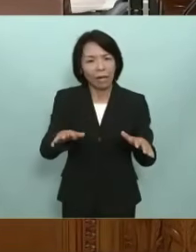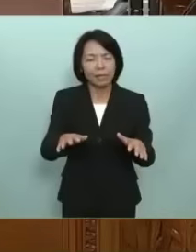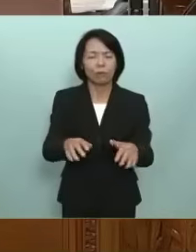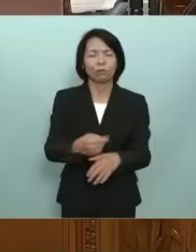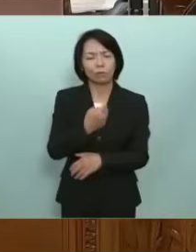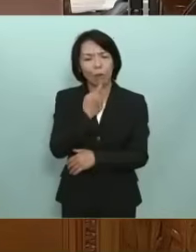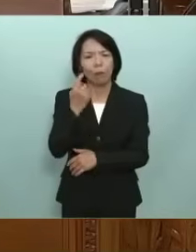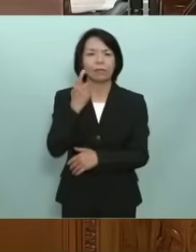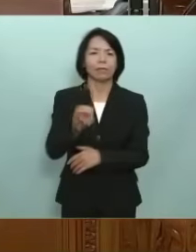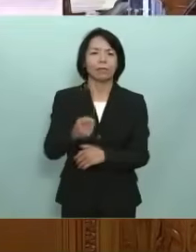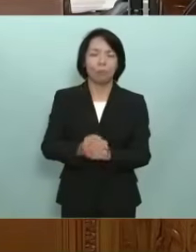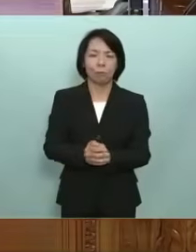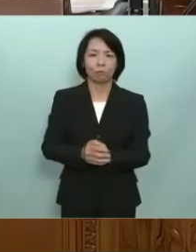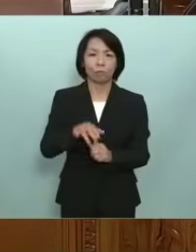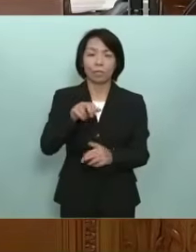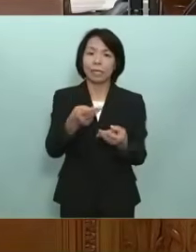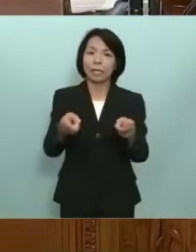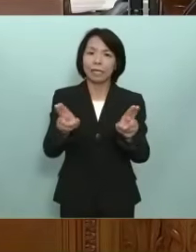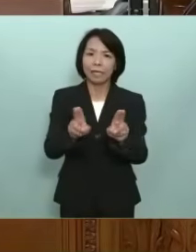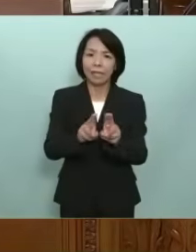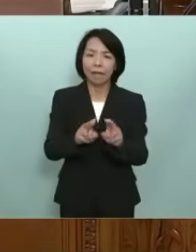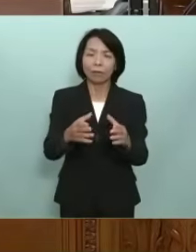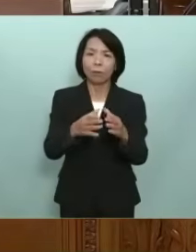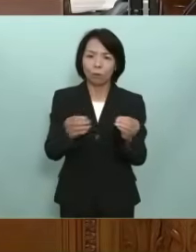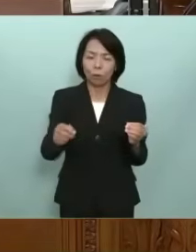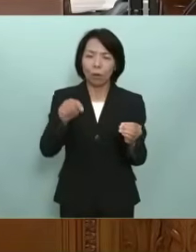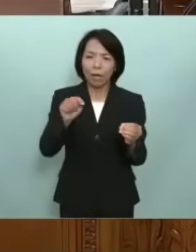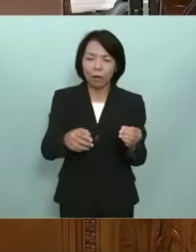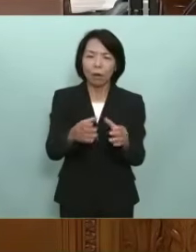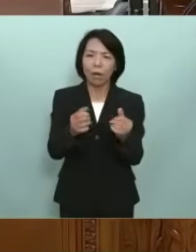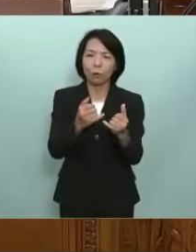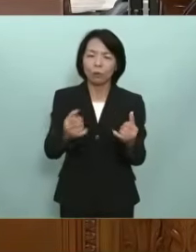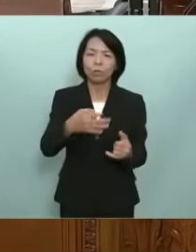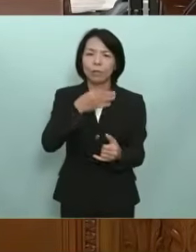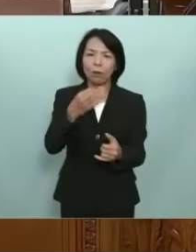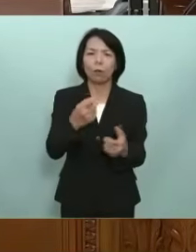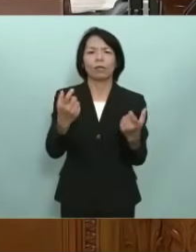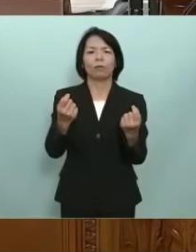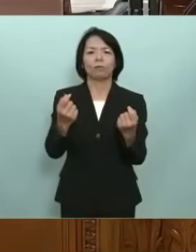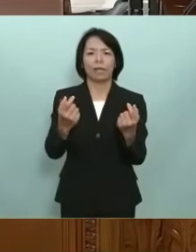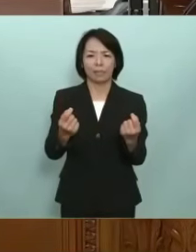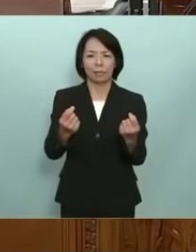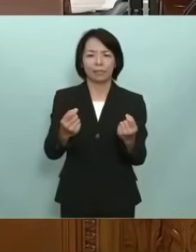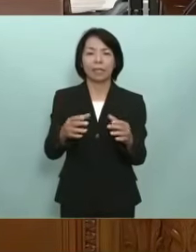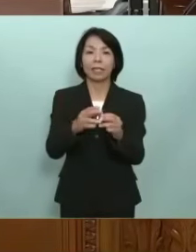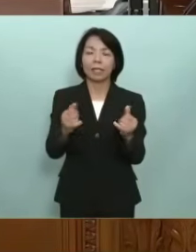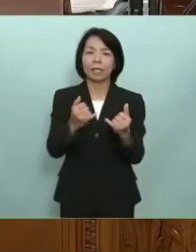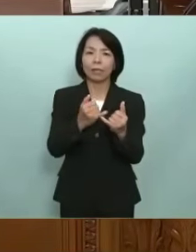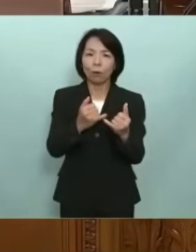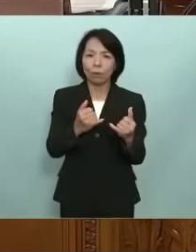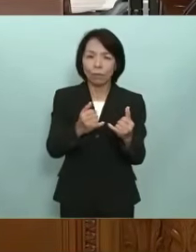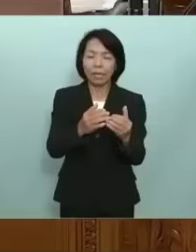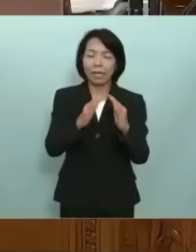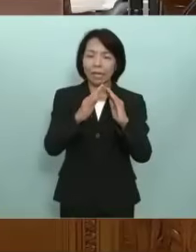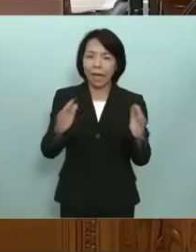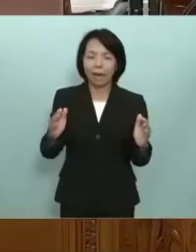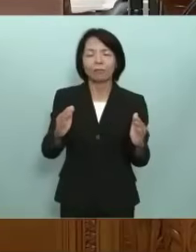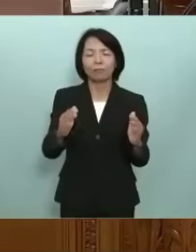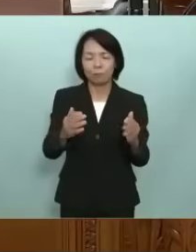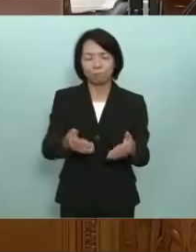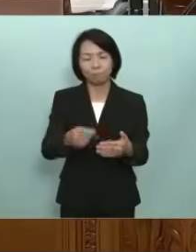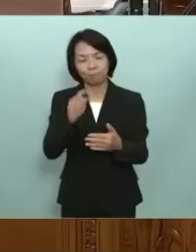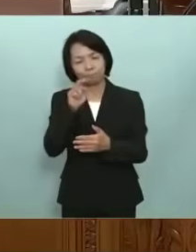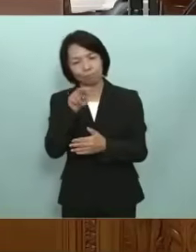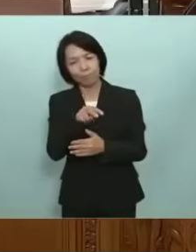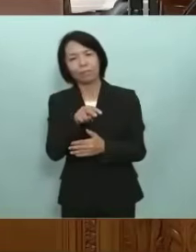ます野党の声は国民の声国会警視は国民警視そのことを再度強く訴え